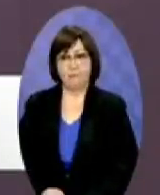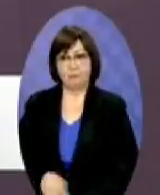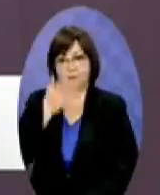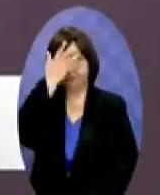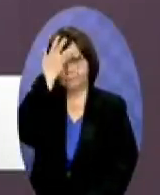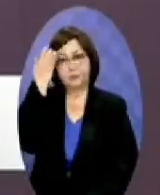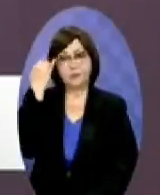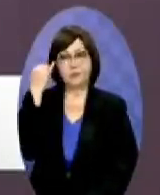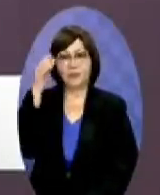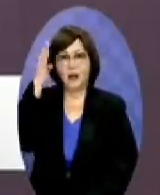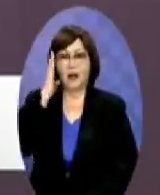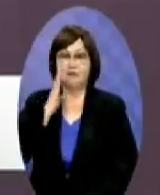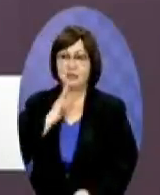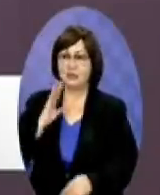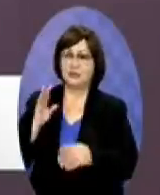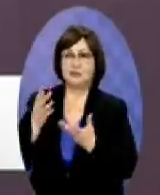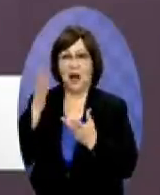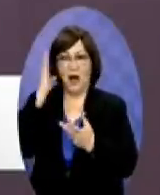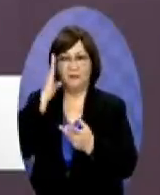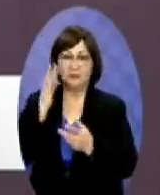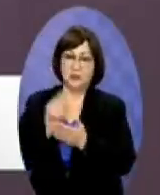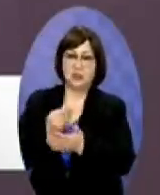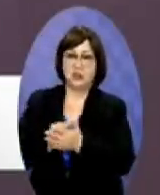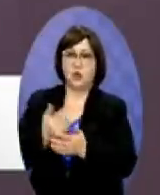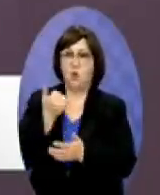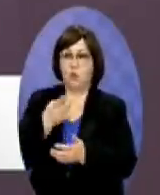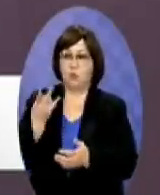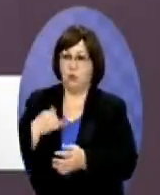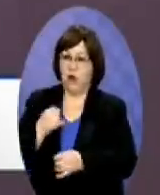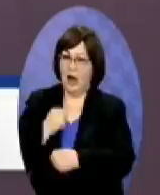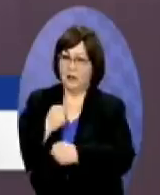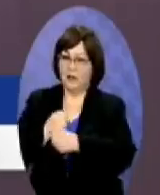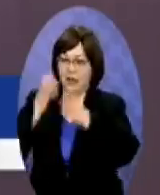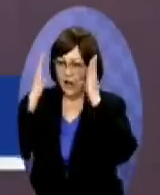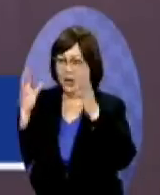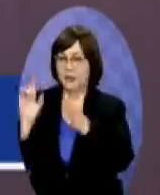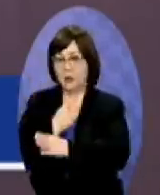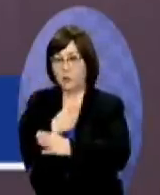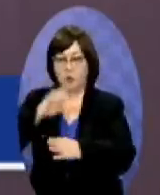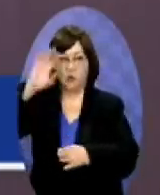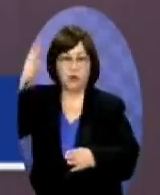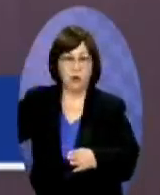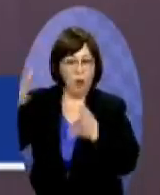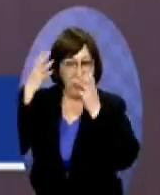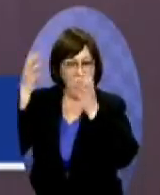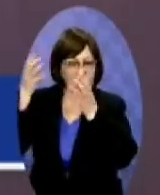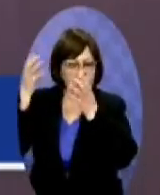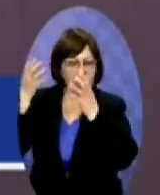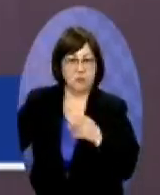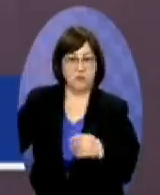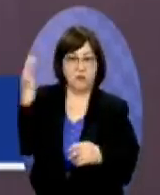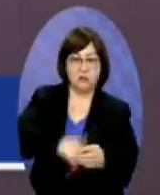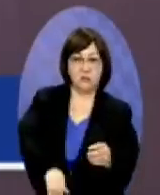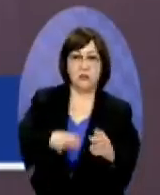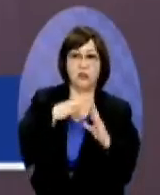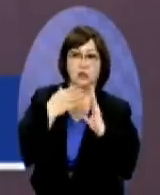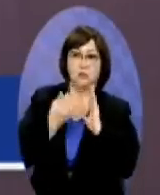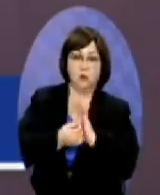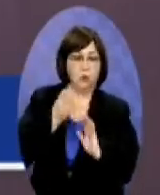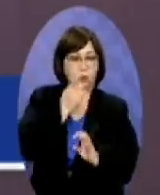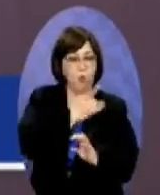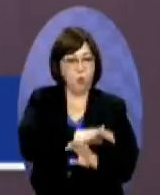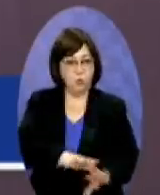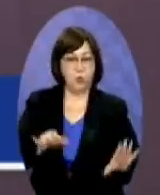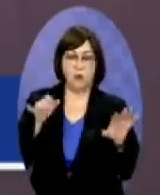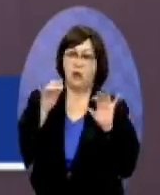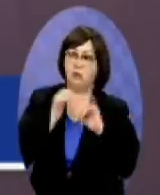үл хайргадаг, орхигдох тийм ээ. За нөгөө энэ гендерийн хувьд нэлийн анхаардаг ажил ар гэрийн тэнцвэрийг хадгалах уян хатан бас бодлогыг